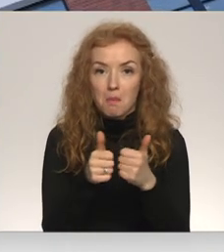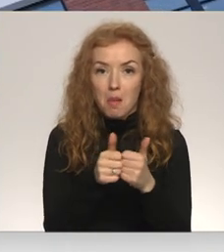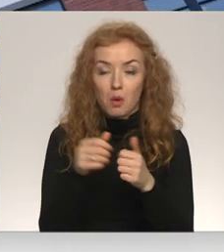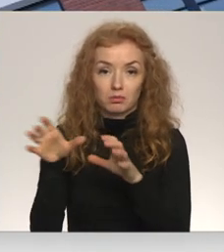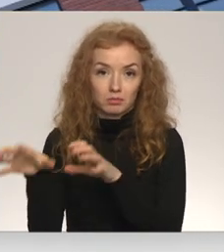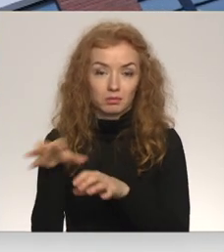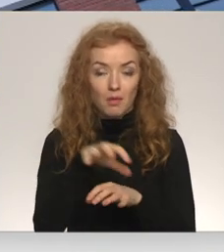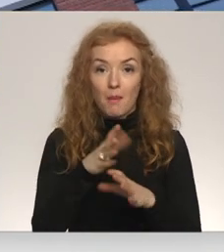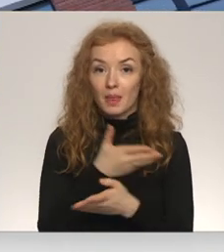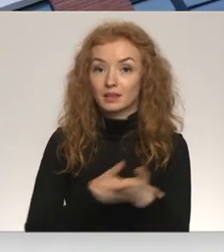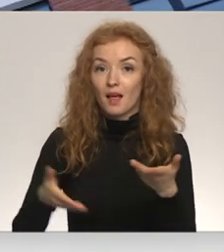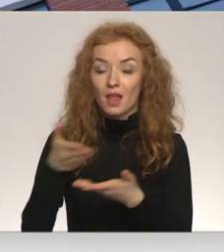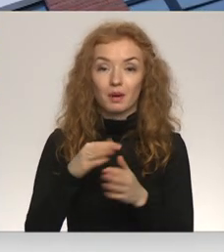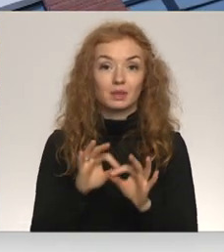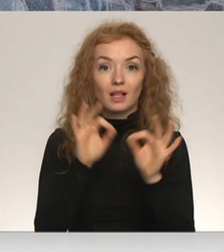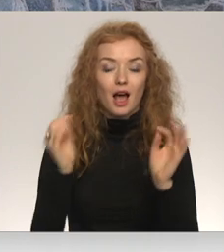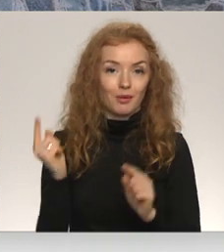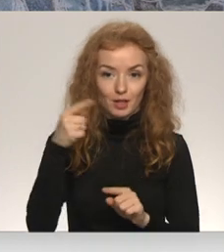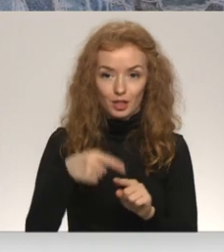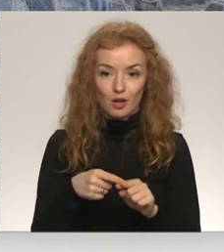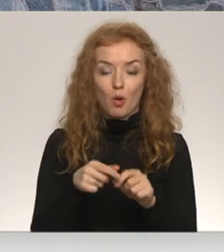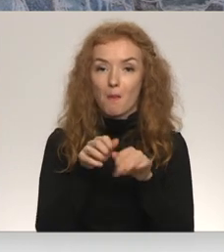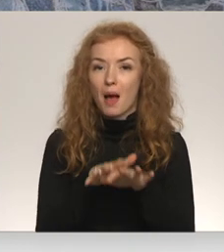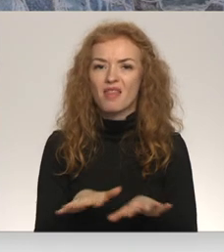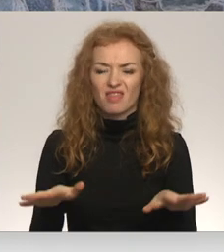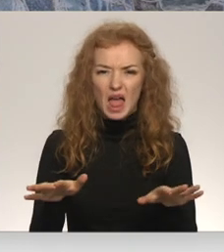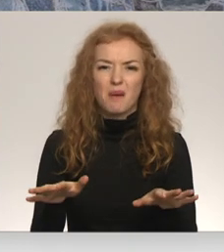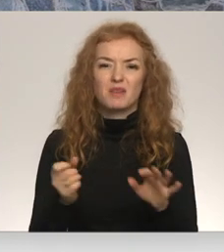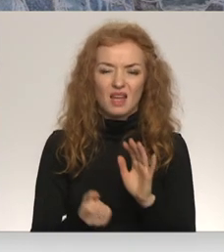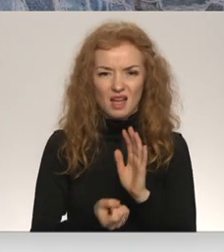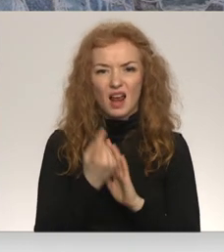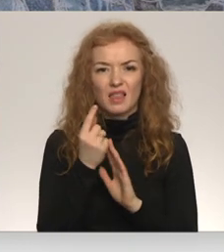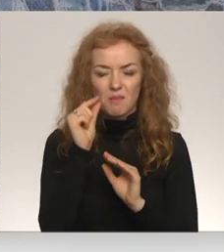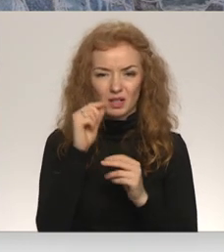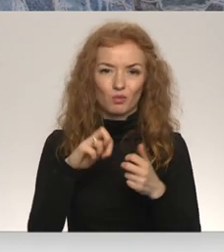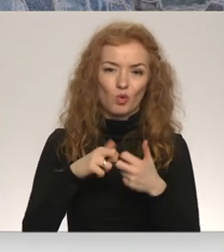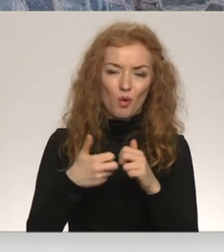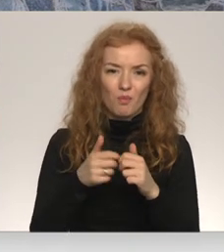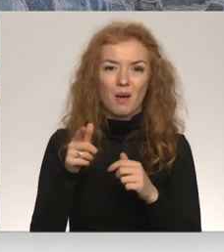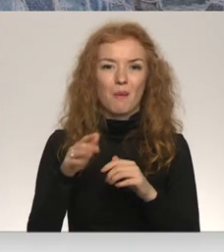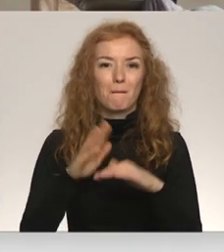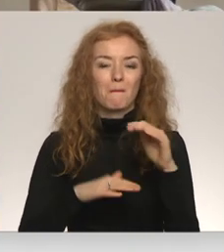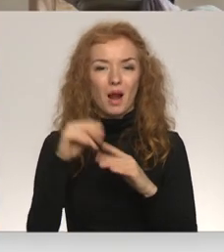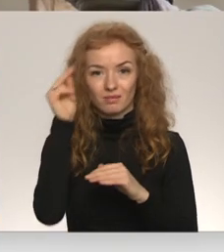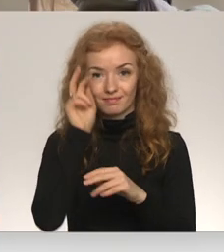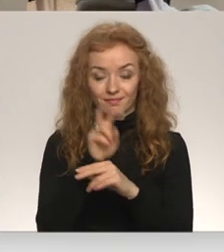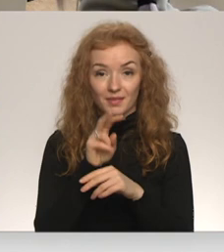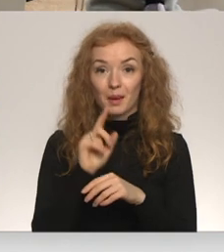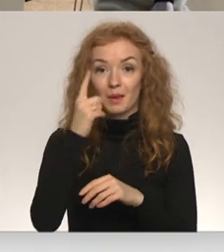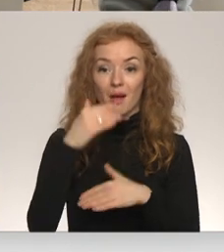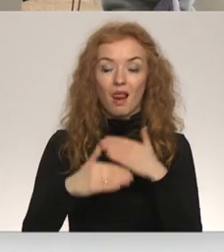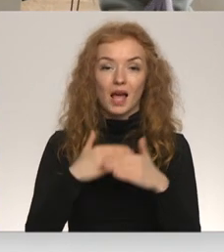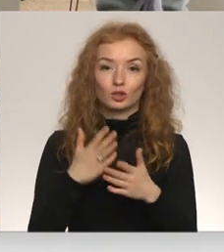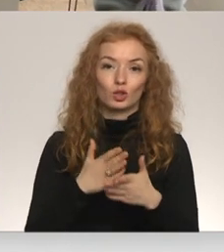bet sadarbību tā sākušas pirmo reizi. Pandēmija gan izjaukusi jauno mediķu skolas praktisko pusi, jo pirmām lekcijām nācās